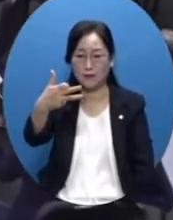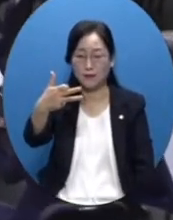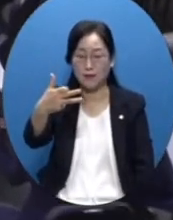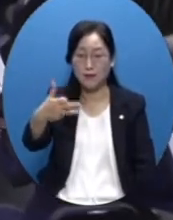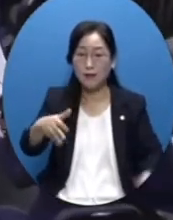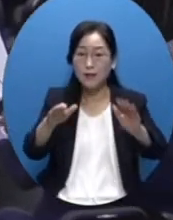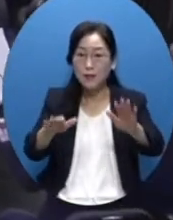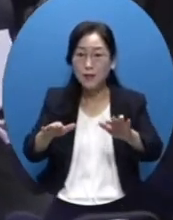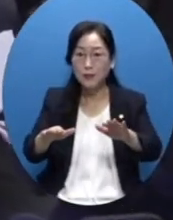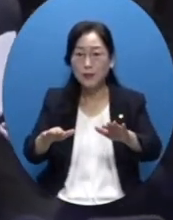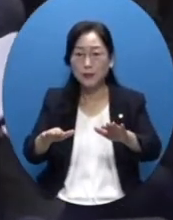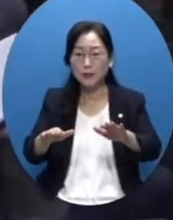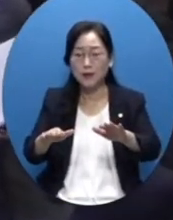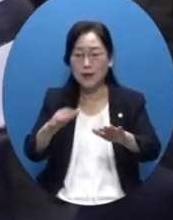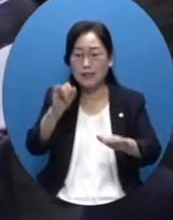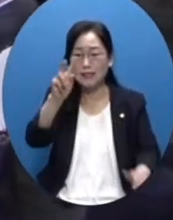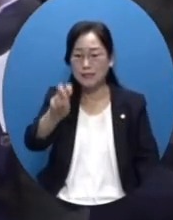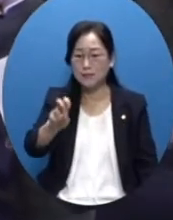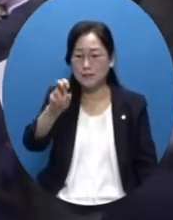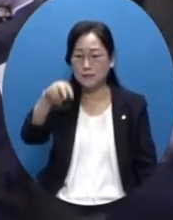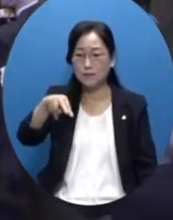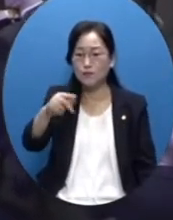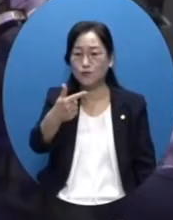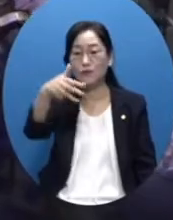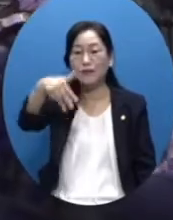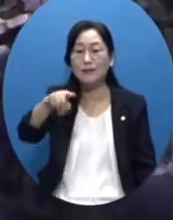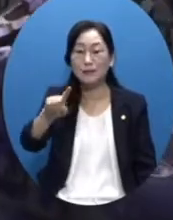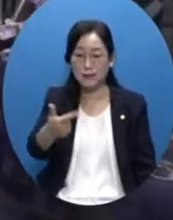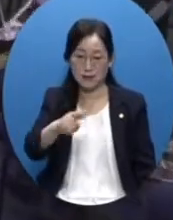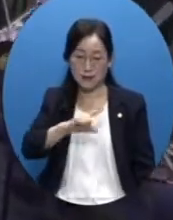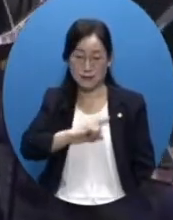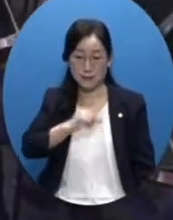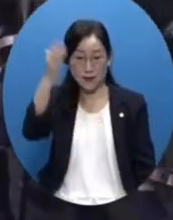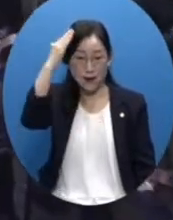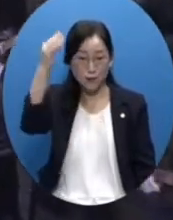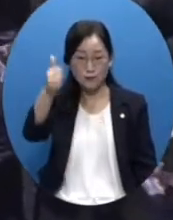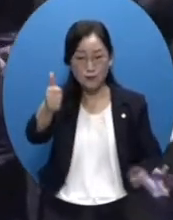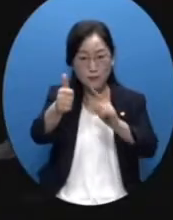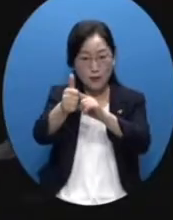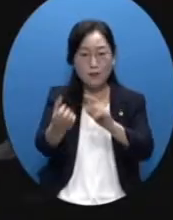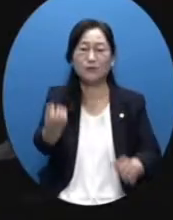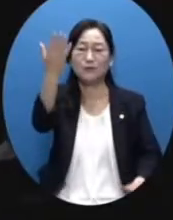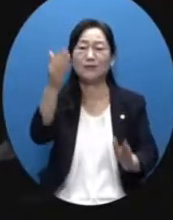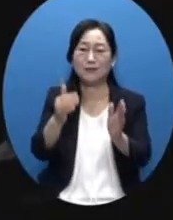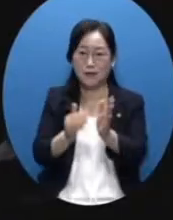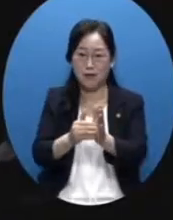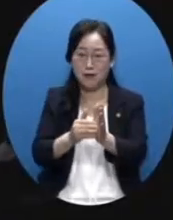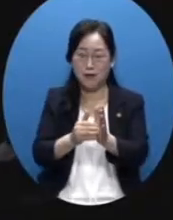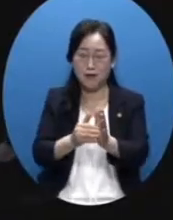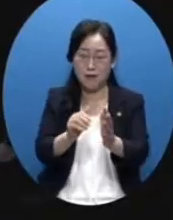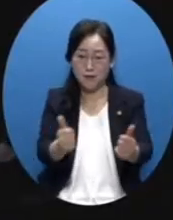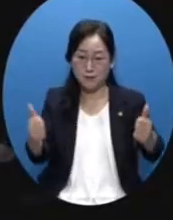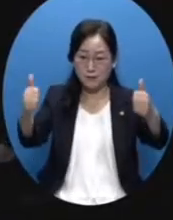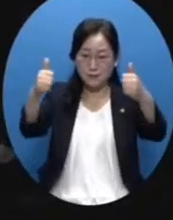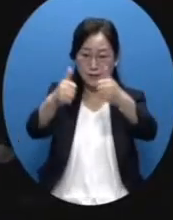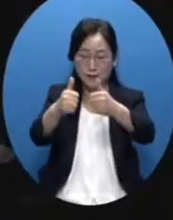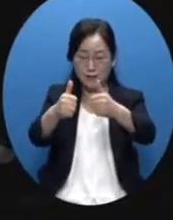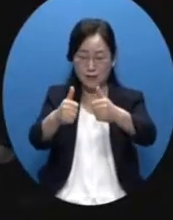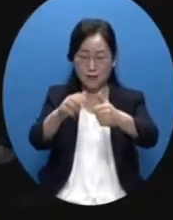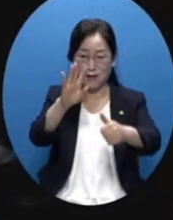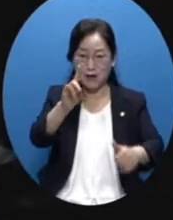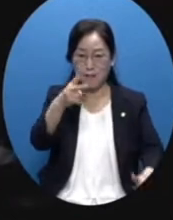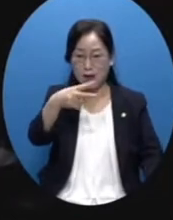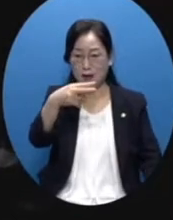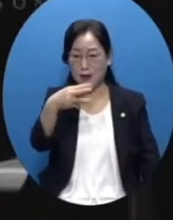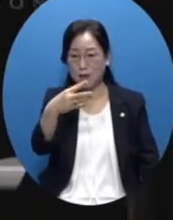나온 임 년차 누구니 우승을 했습니다 전 결전에서 베토벤 변혁적